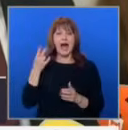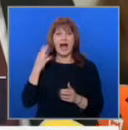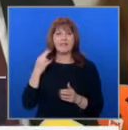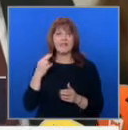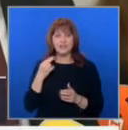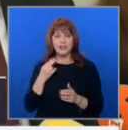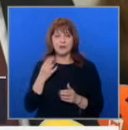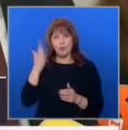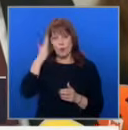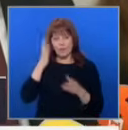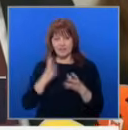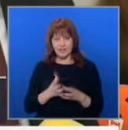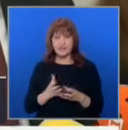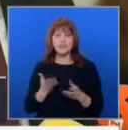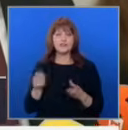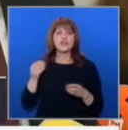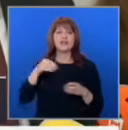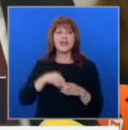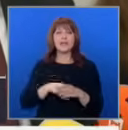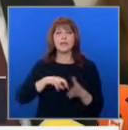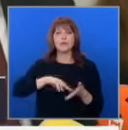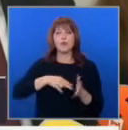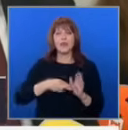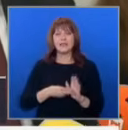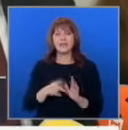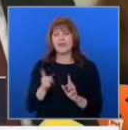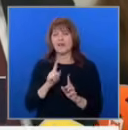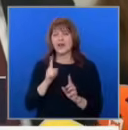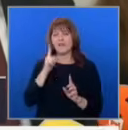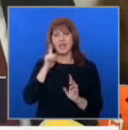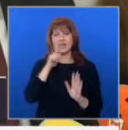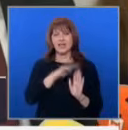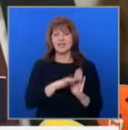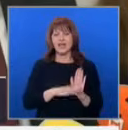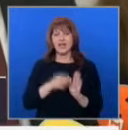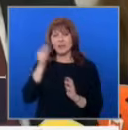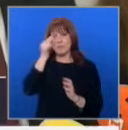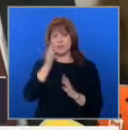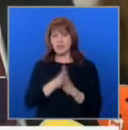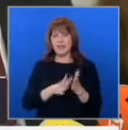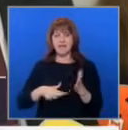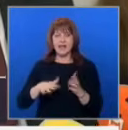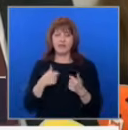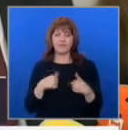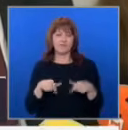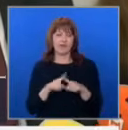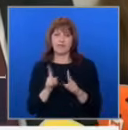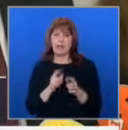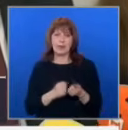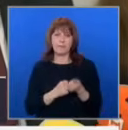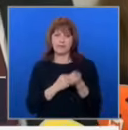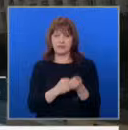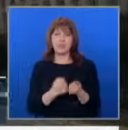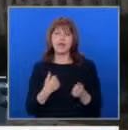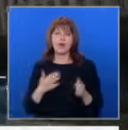Заради това, че ще се прокарват политики, които не са в дневния ред на българския народ, ние няма как да го подкрепим и заставаме категорично